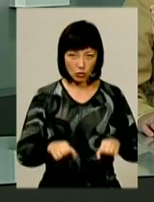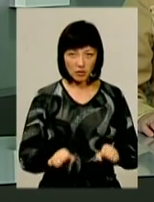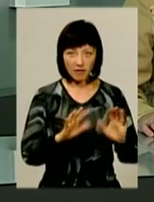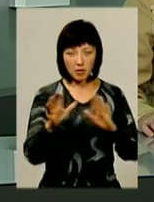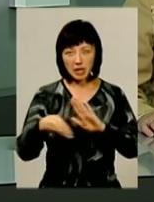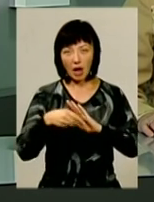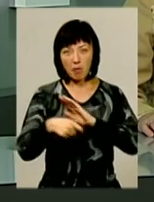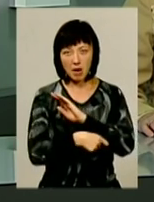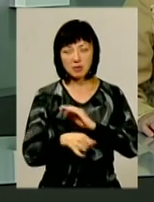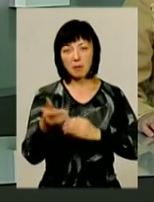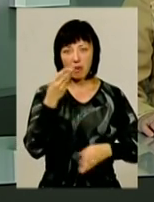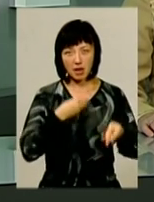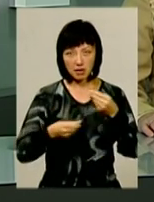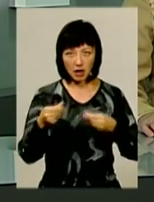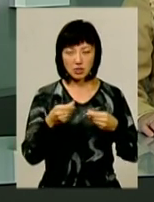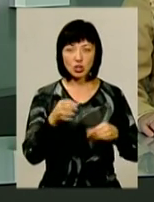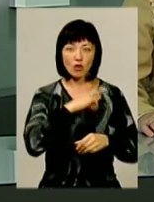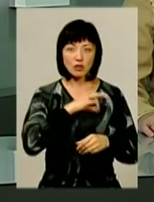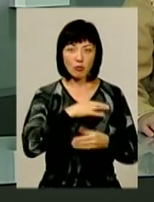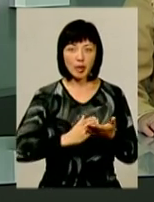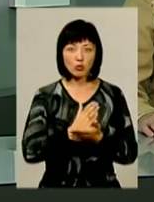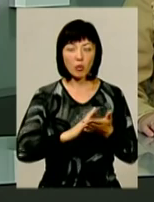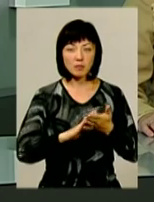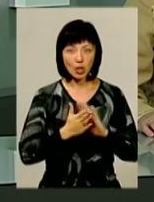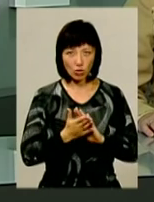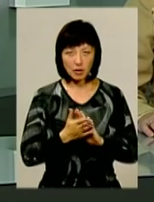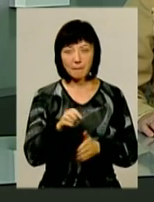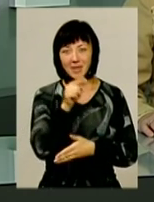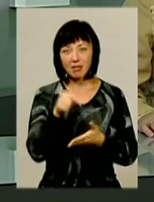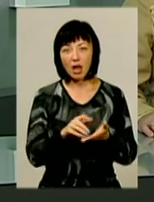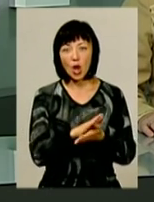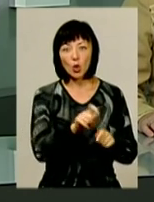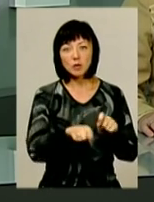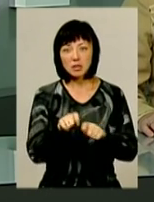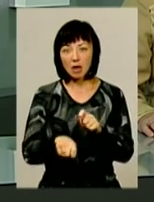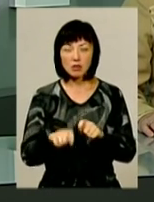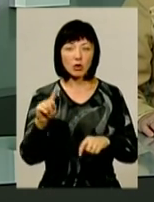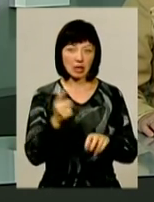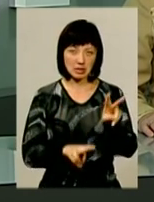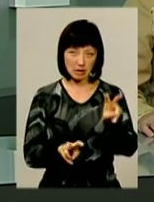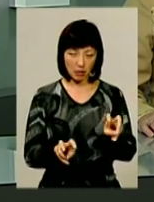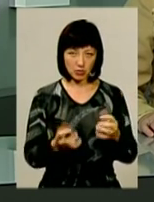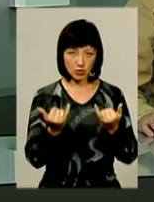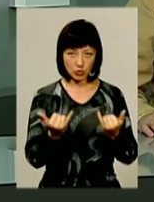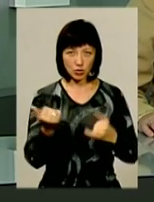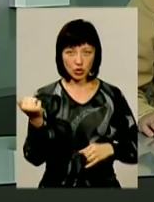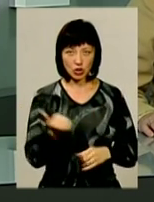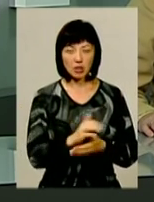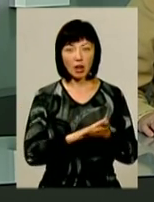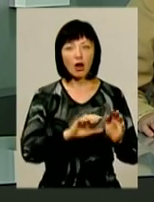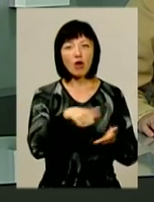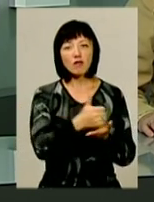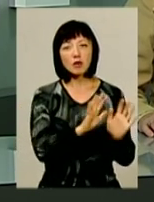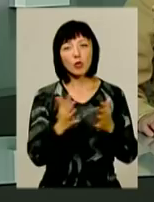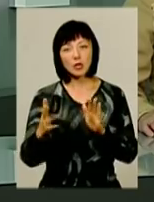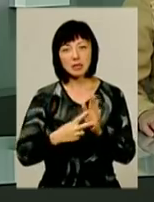випадки хабарництва, махінацій, зловживання службовим становищем. Питання люстрації вкрай одна із тем цього тижня. Далі про головні події